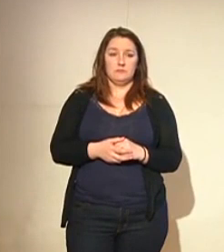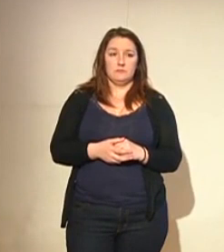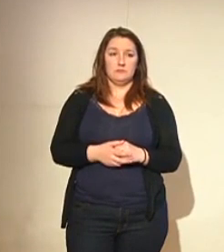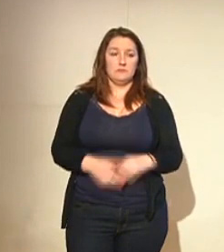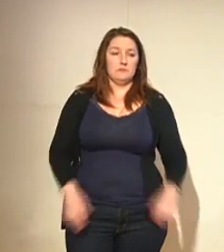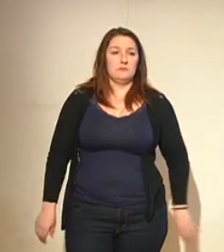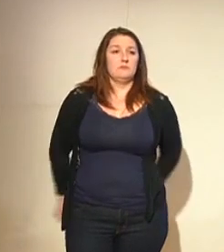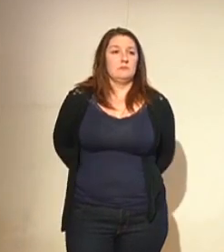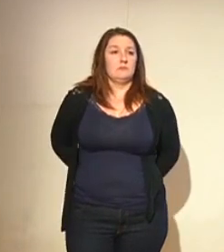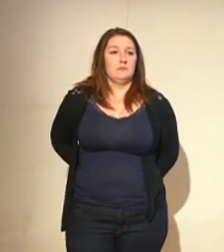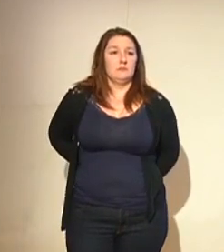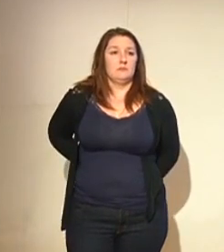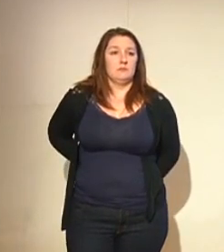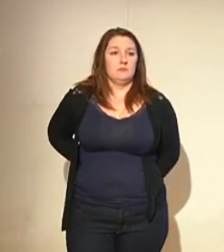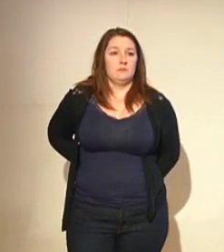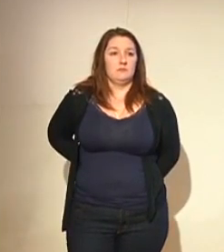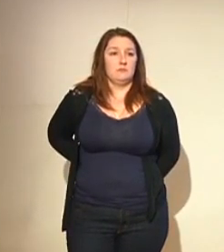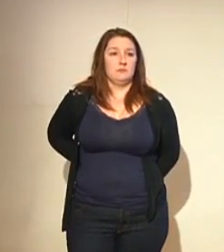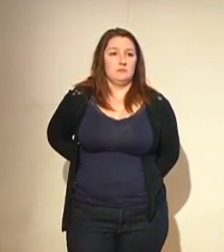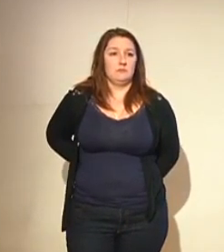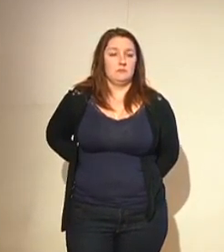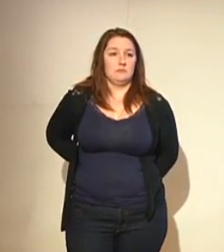groupes pour les suppléances